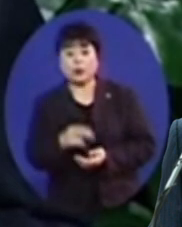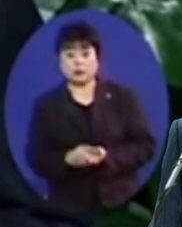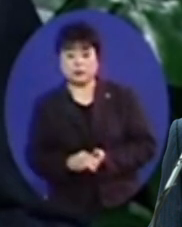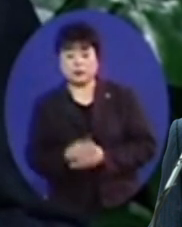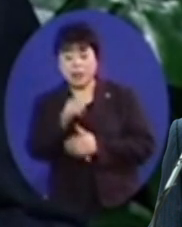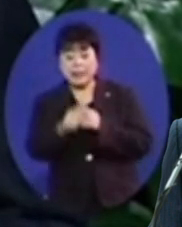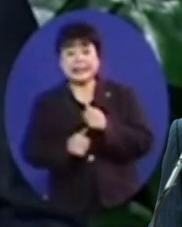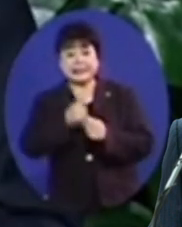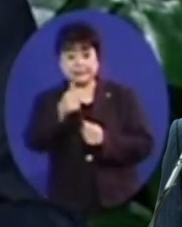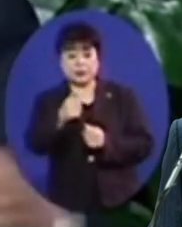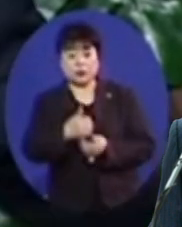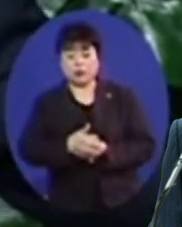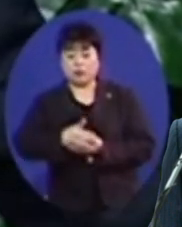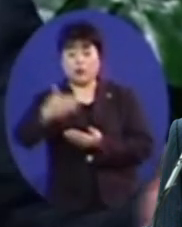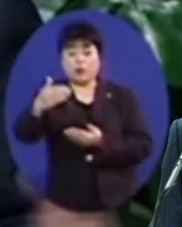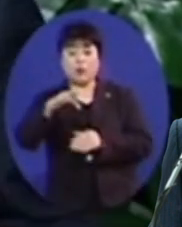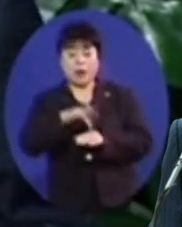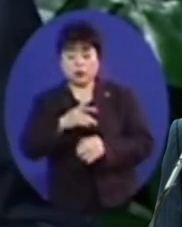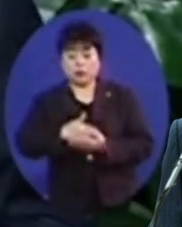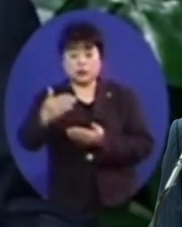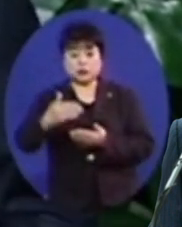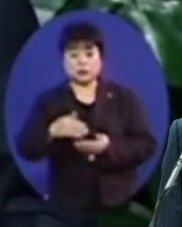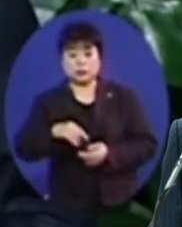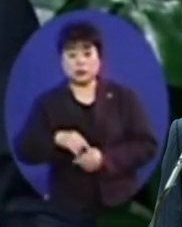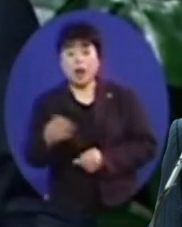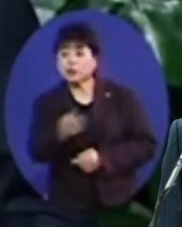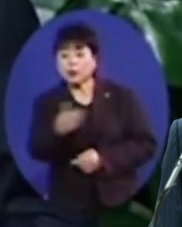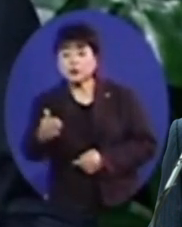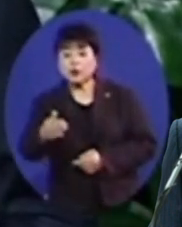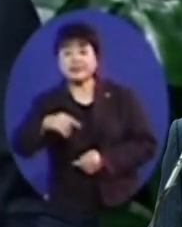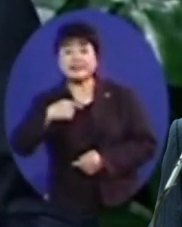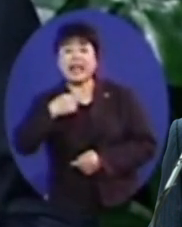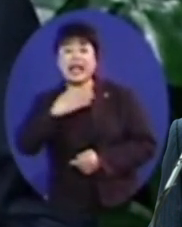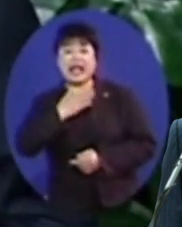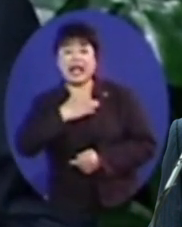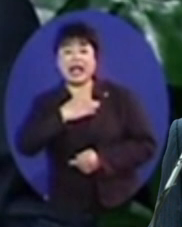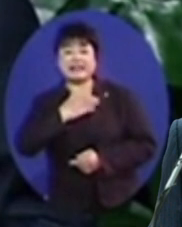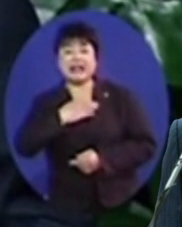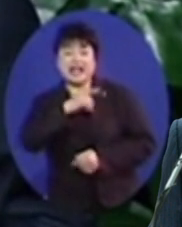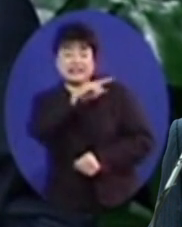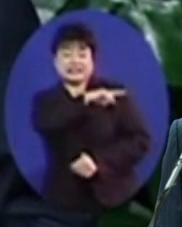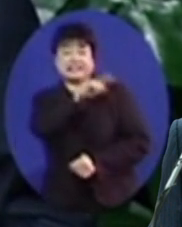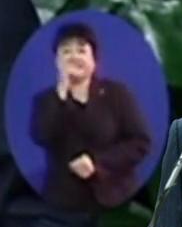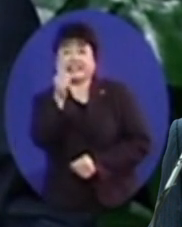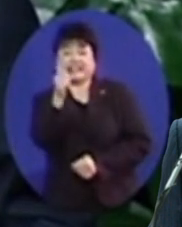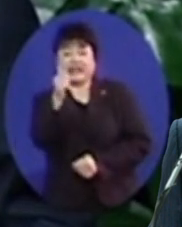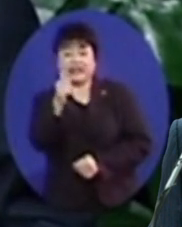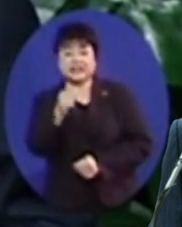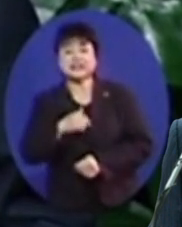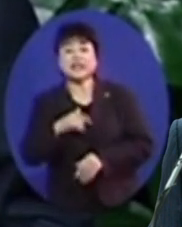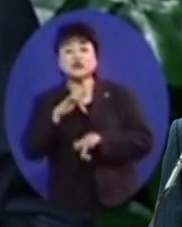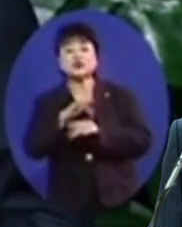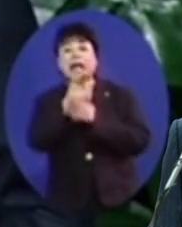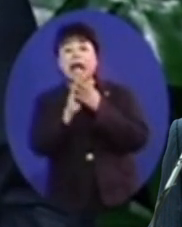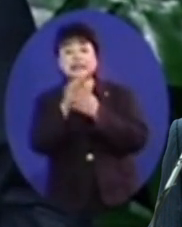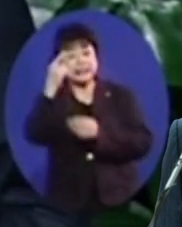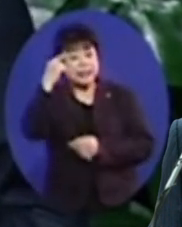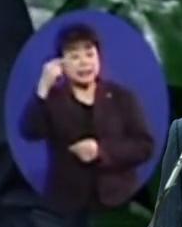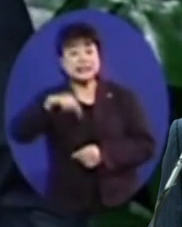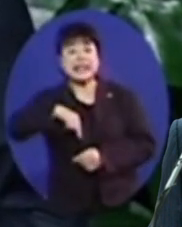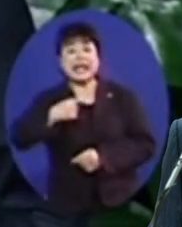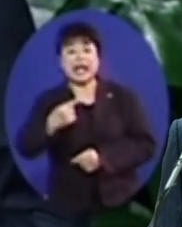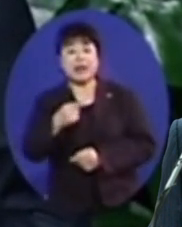하나님도 마귀도 없다. 내가 제일이다. 자기를 우상화해서